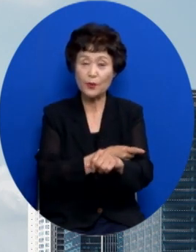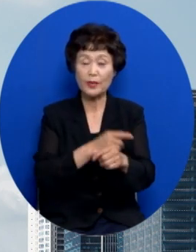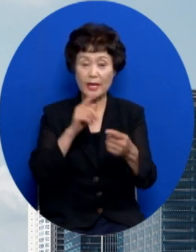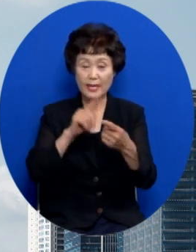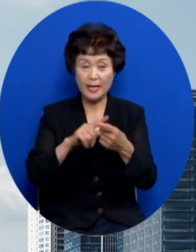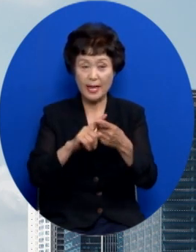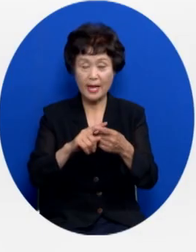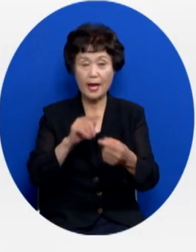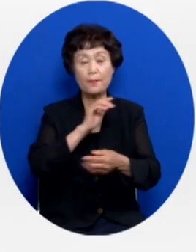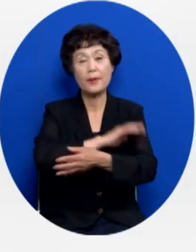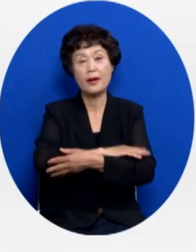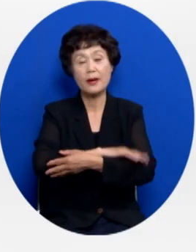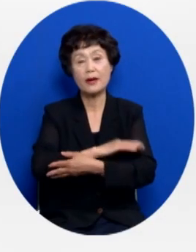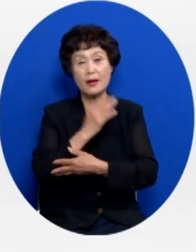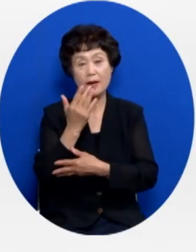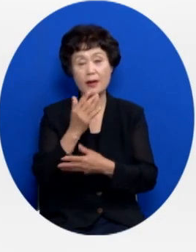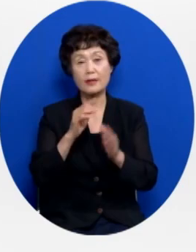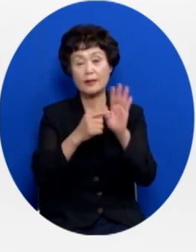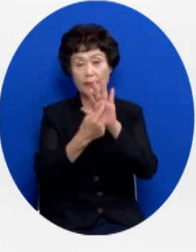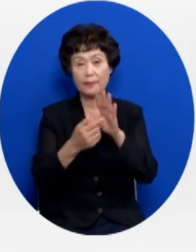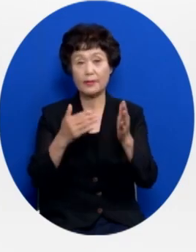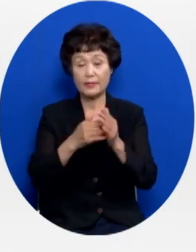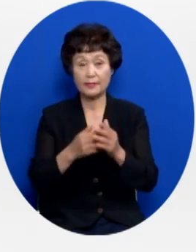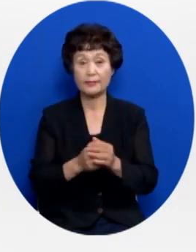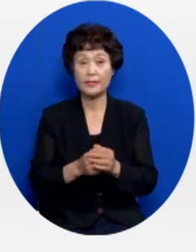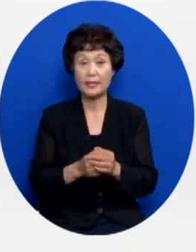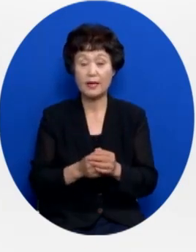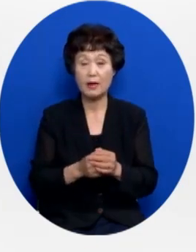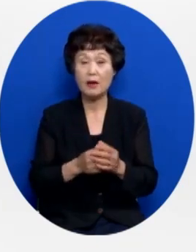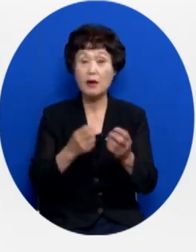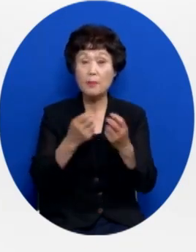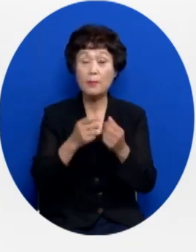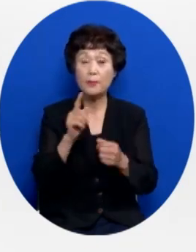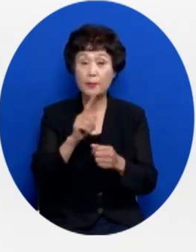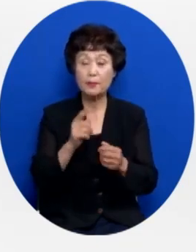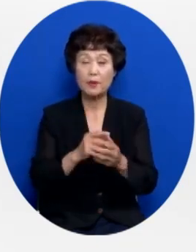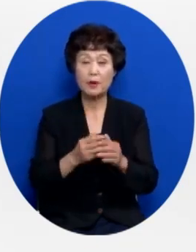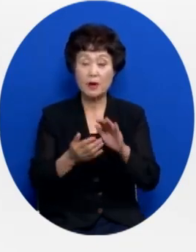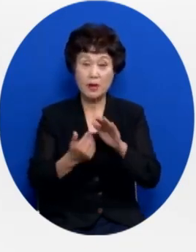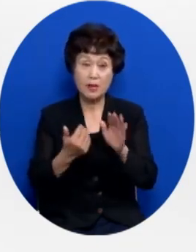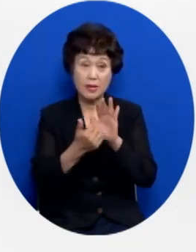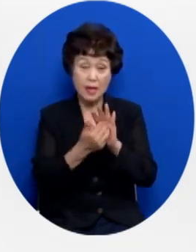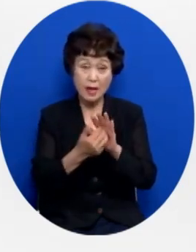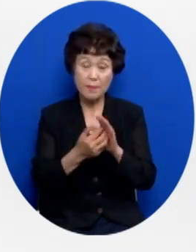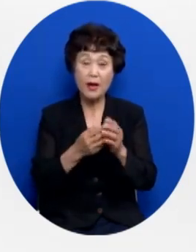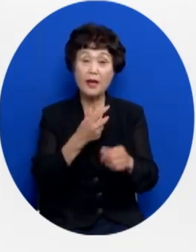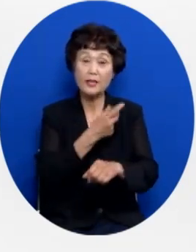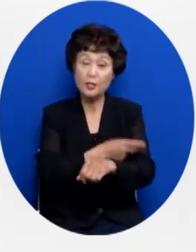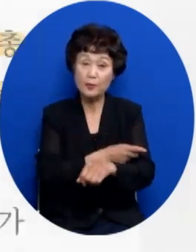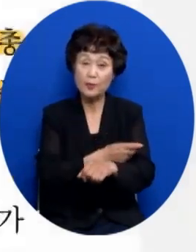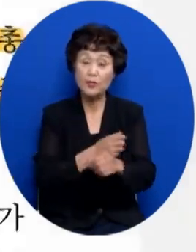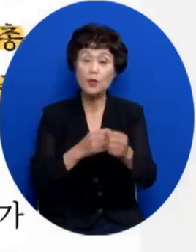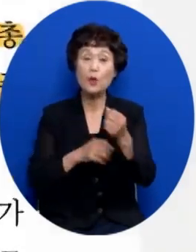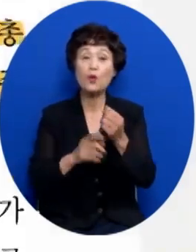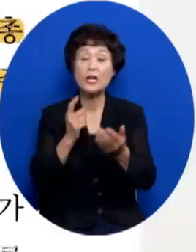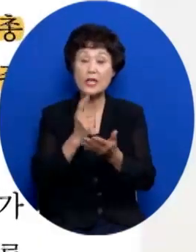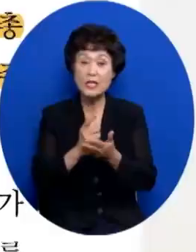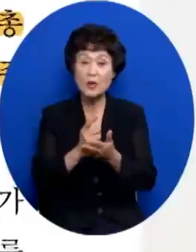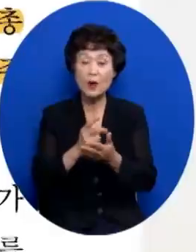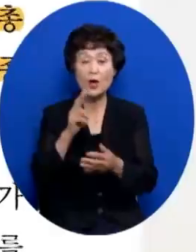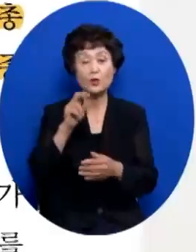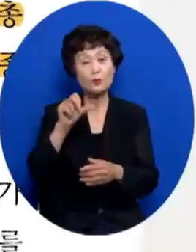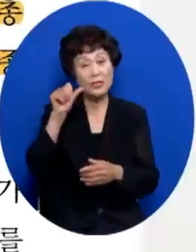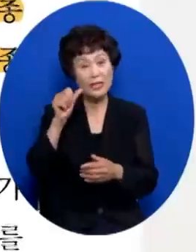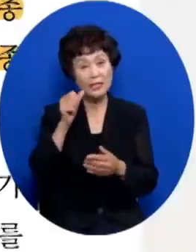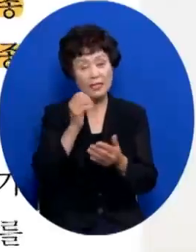발간했습니다. 예방접종의 실시 기준과 방법에는 예방접종의 원리와 일반 원칙은 물론